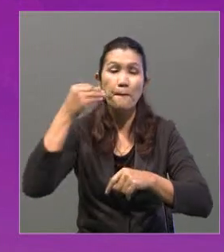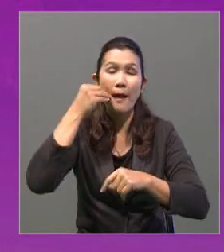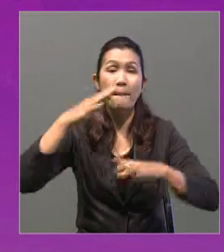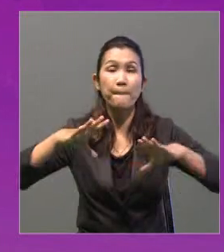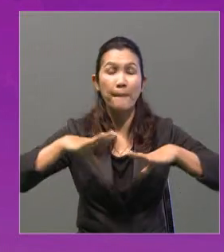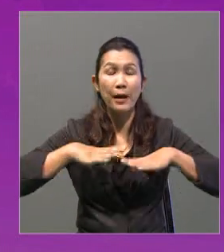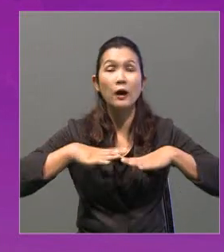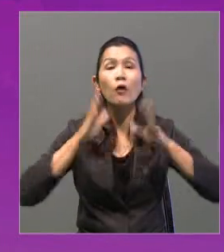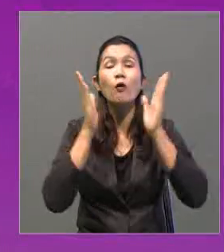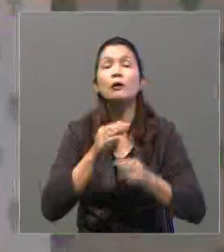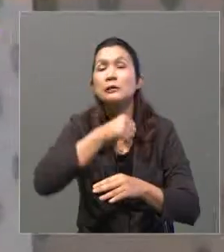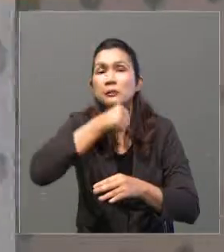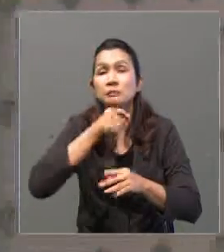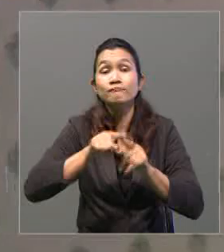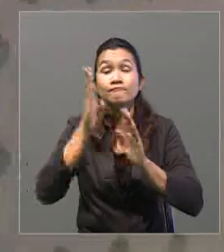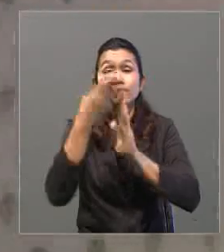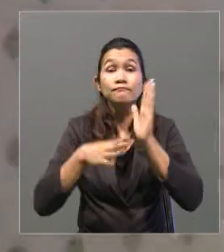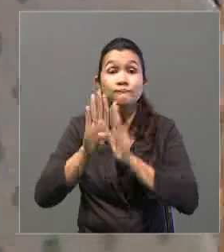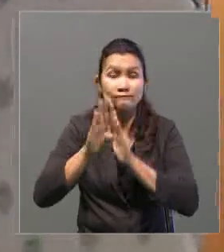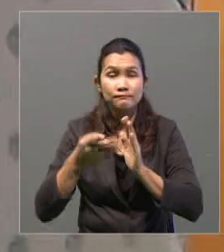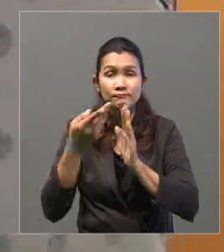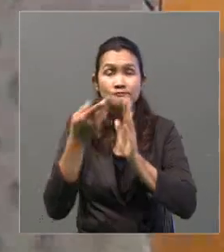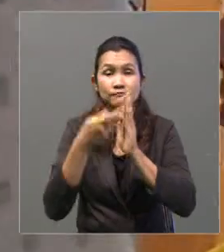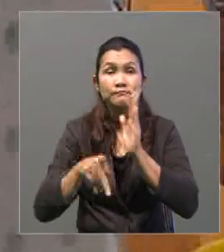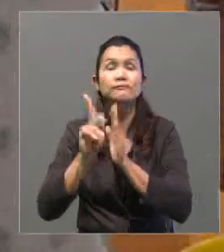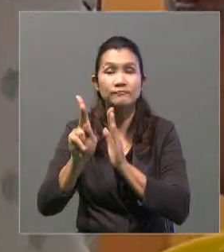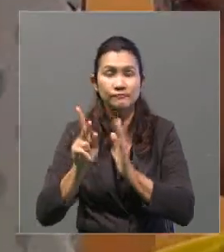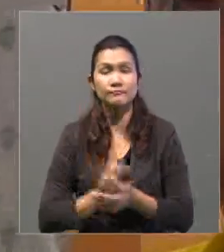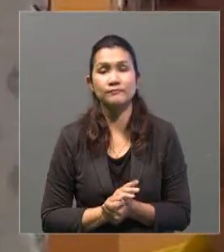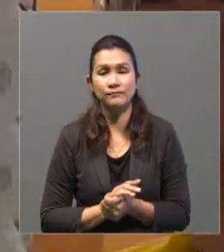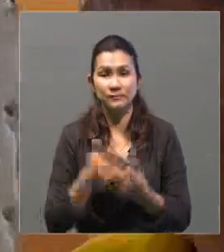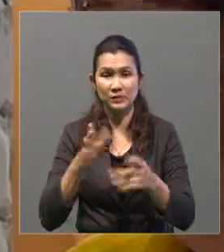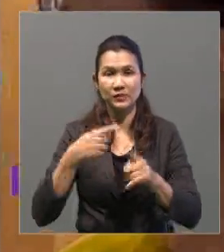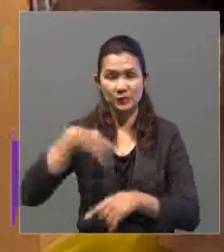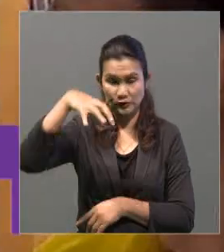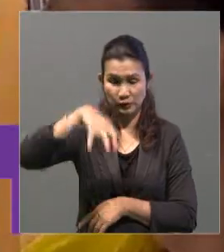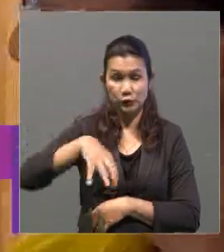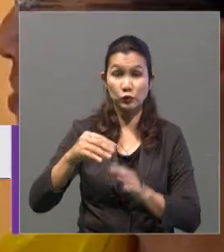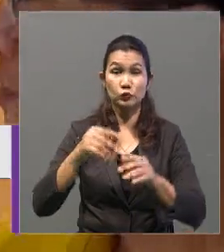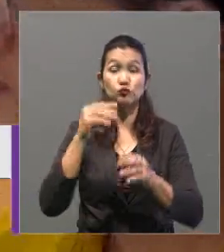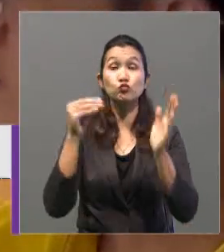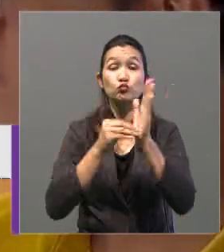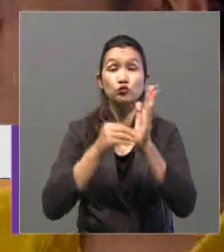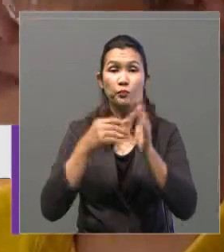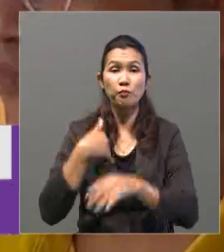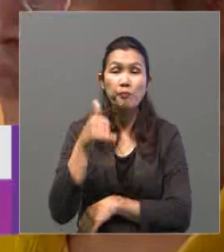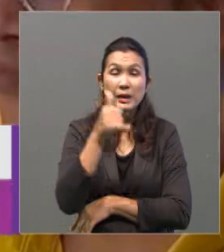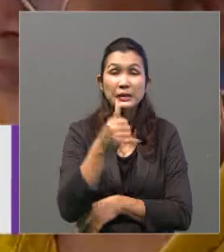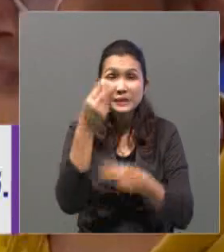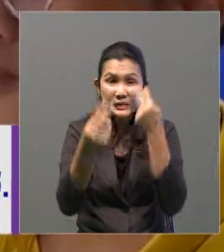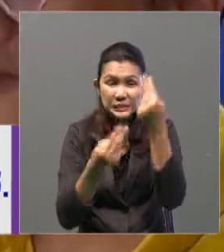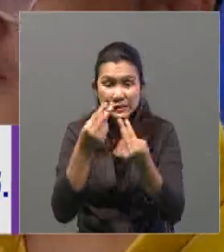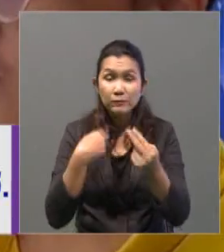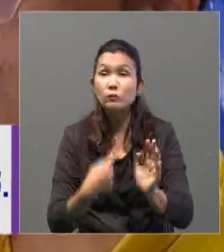บางแค 2ครับและสำราญตันพาณิชย์ผู้อำนวยการการเลือกตั้งประจำกรุงเทพฯก็เดินทางตรวจเยี่ยมการ